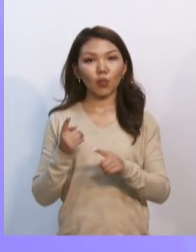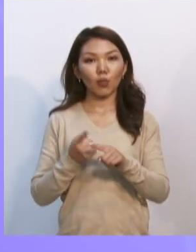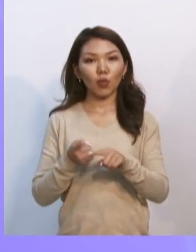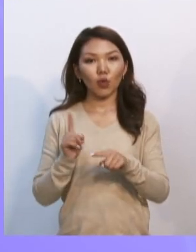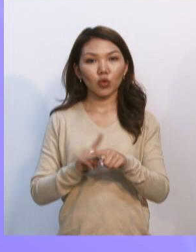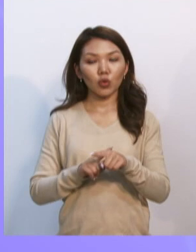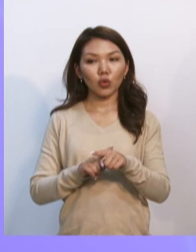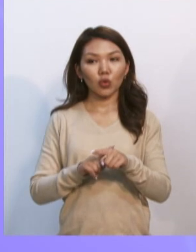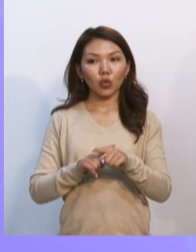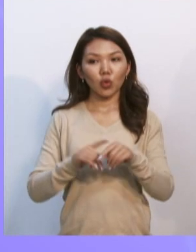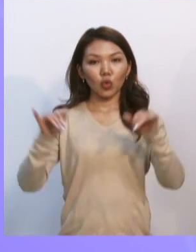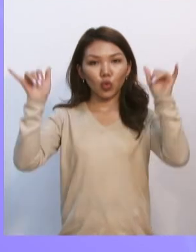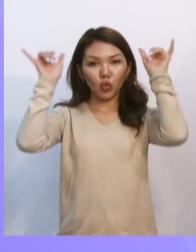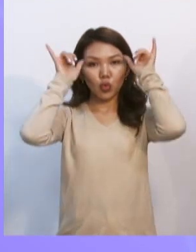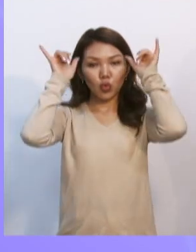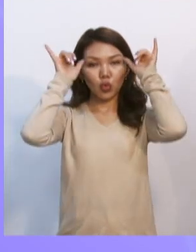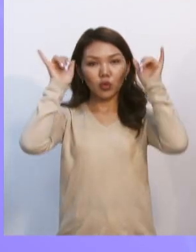Бул уй.